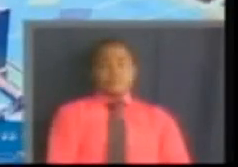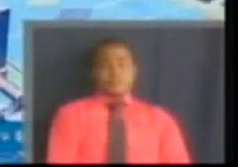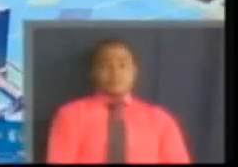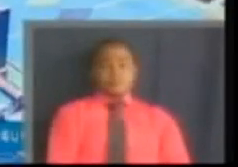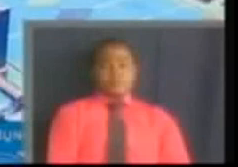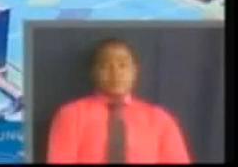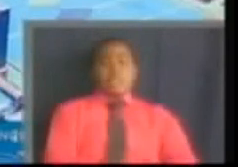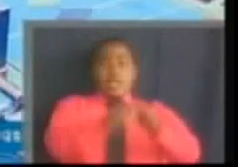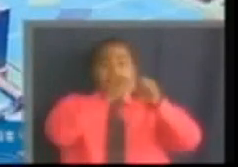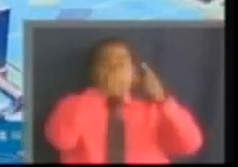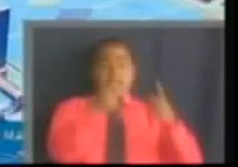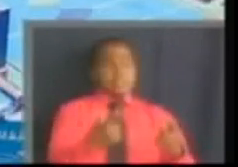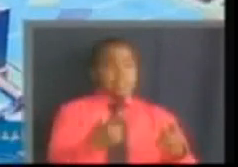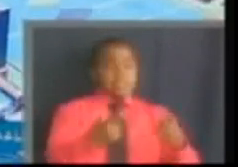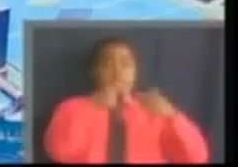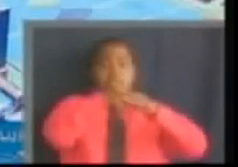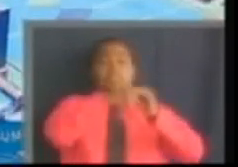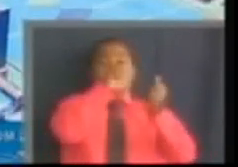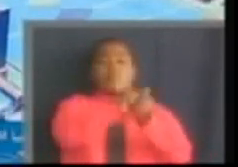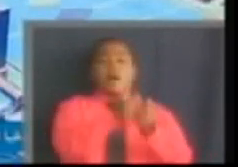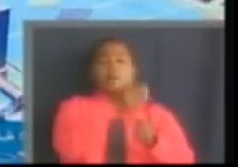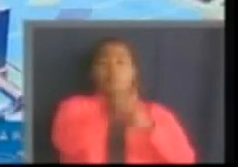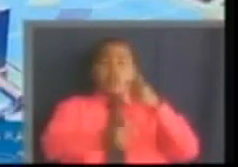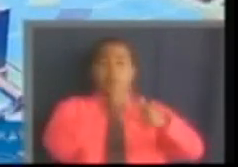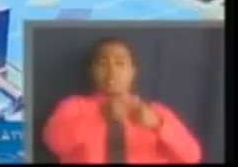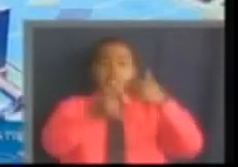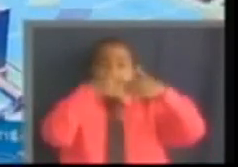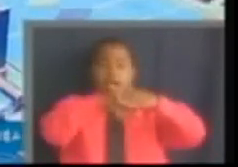Lakini juu ya mambo ambayo yamekwenda kuendelea ndani ya kamati zetu